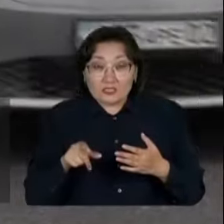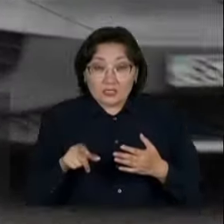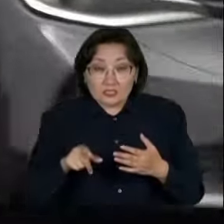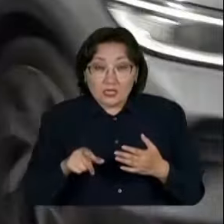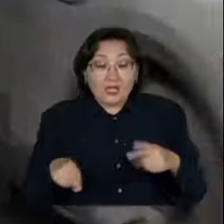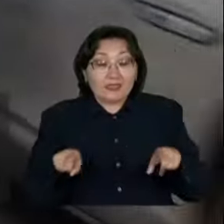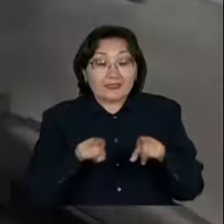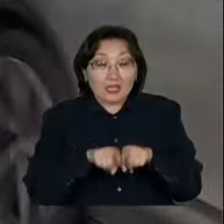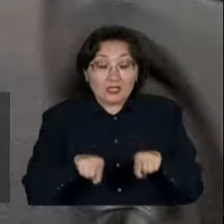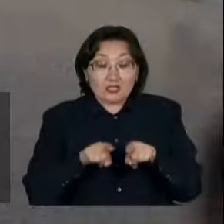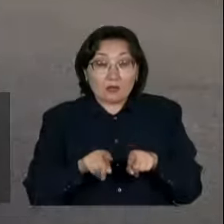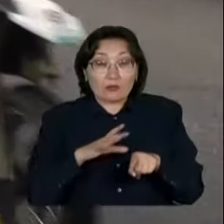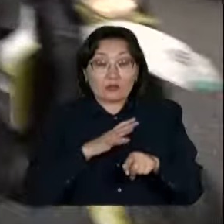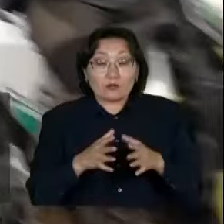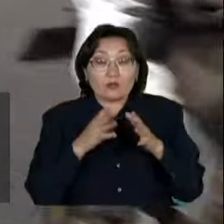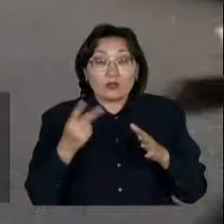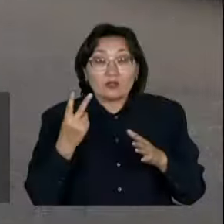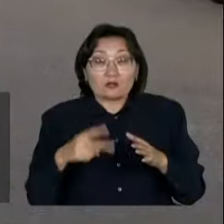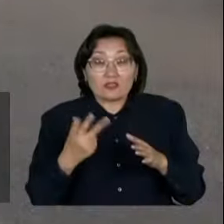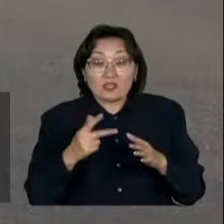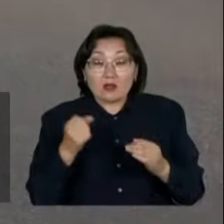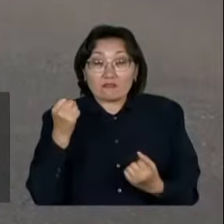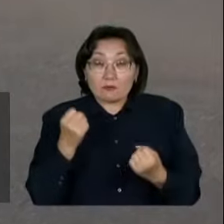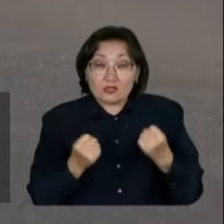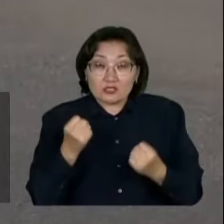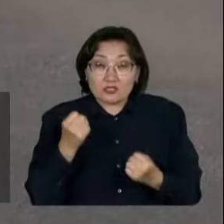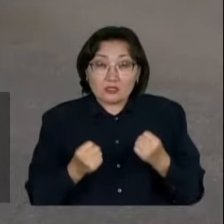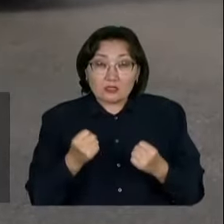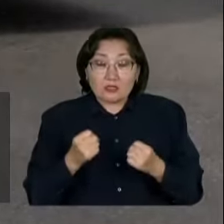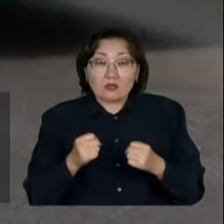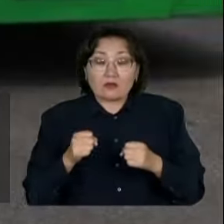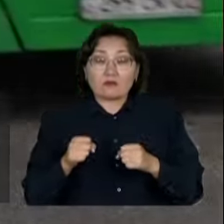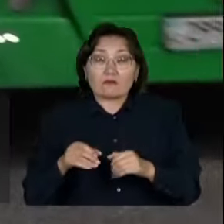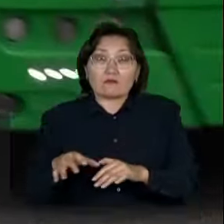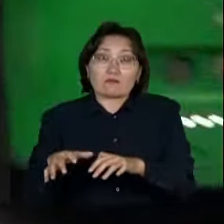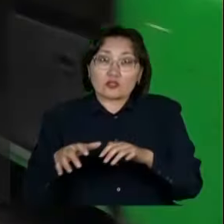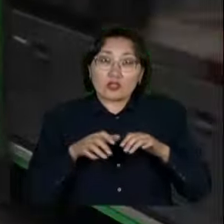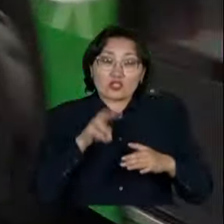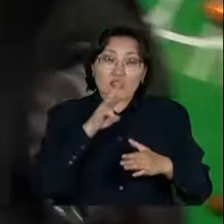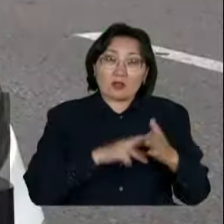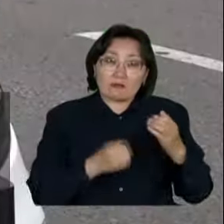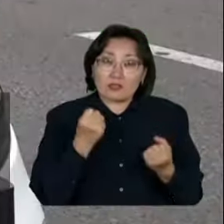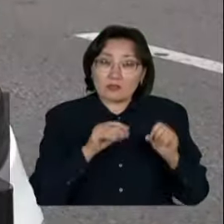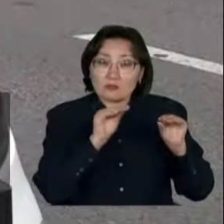а также более 20 автомашин подварены на штрафстоянке города